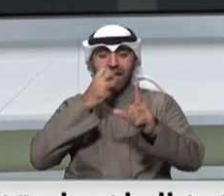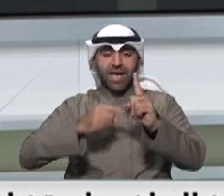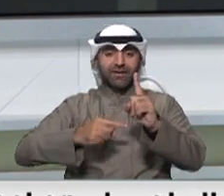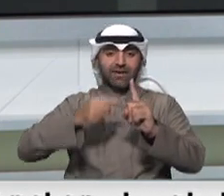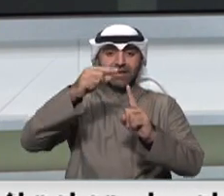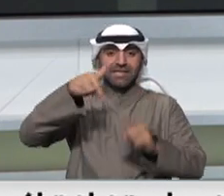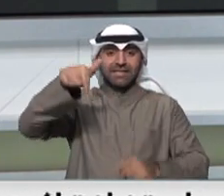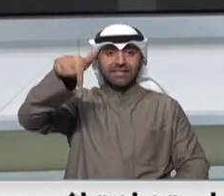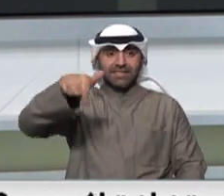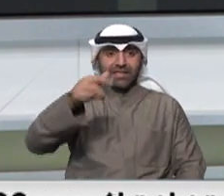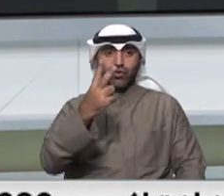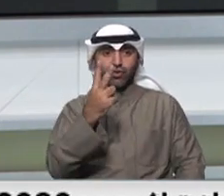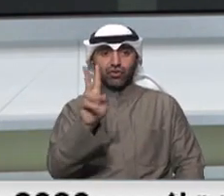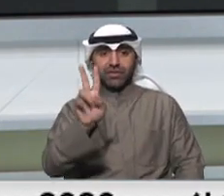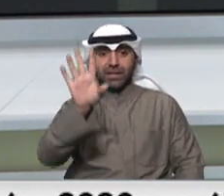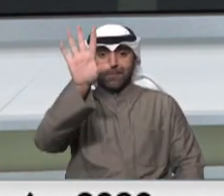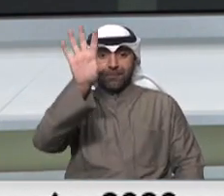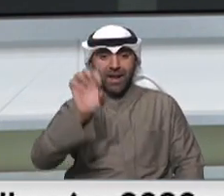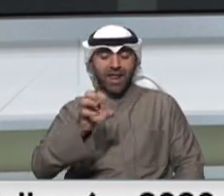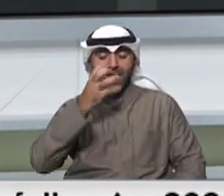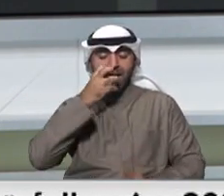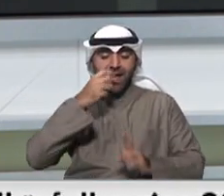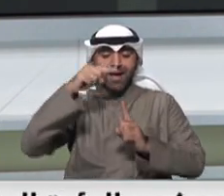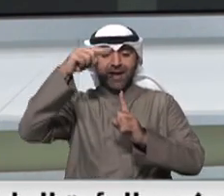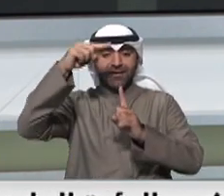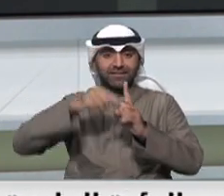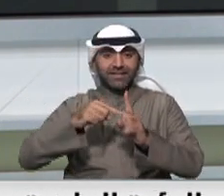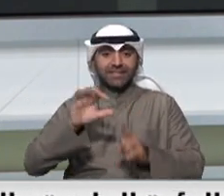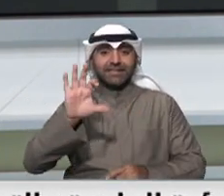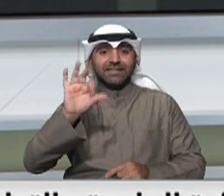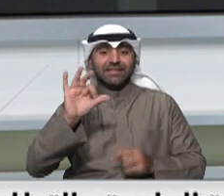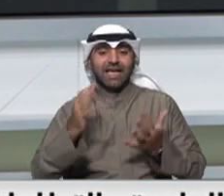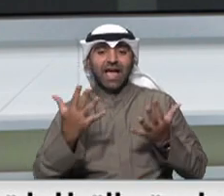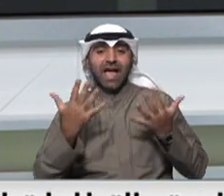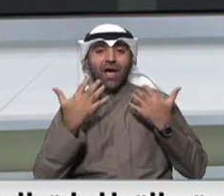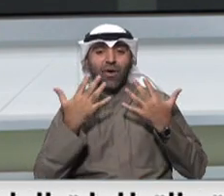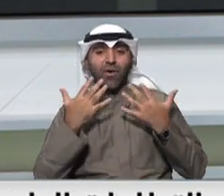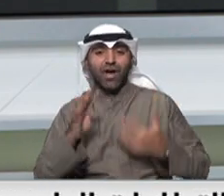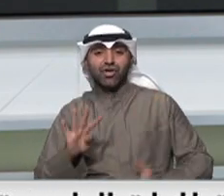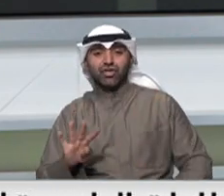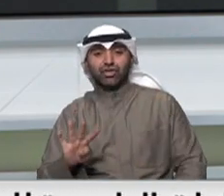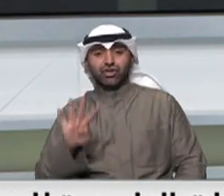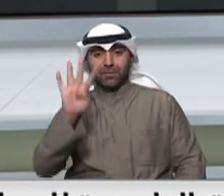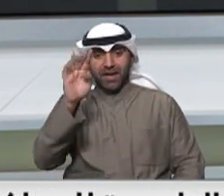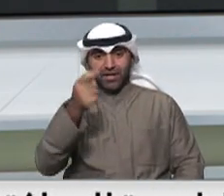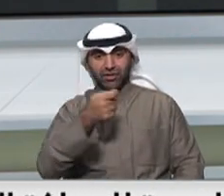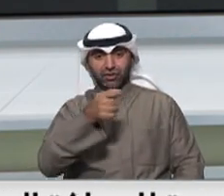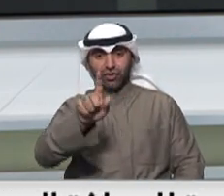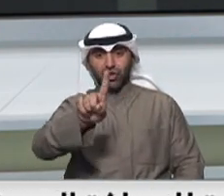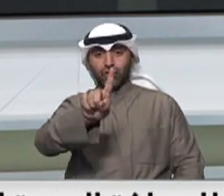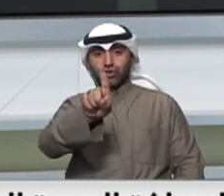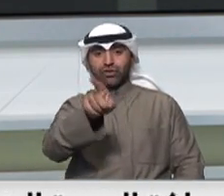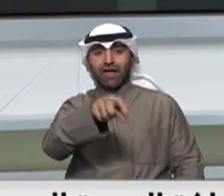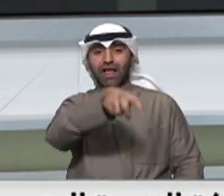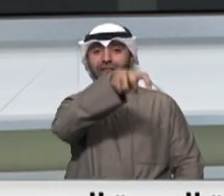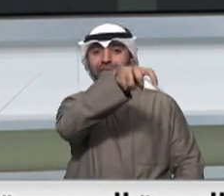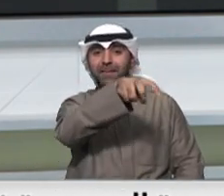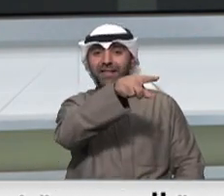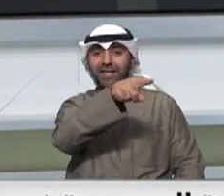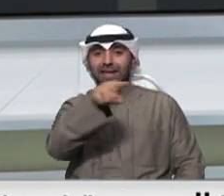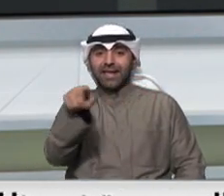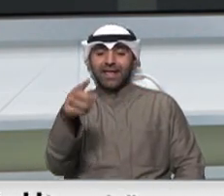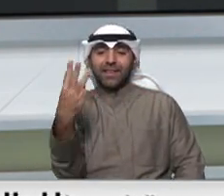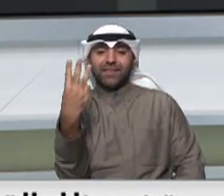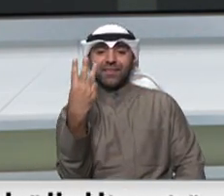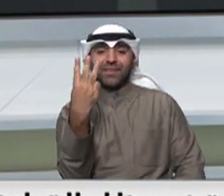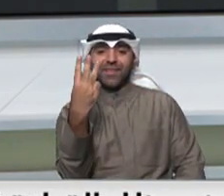الى متقلب الاتجاه خفيف الى معتدل من 8 الى 30 ك م في الساعه وخلال المساء يكون من 8 الى 28 فرص لعبور بعض